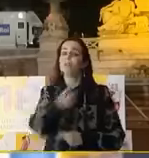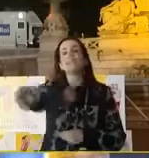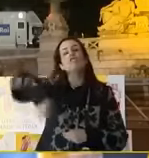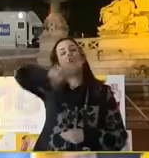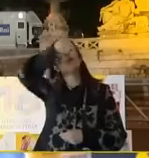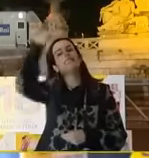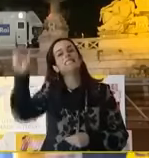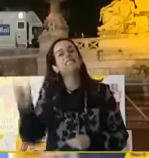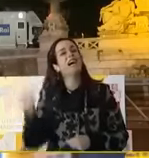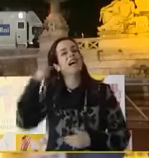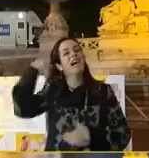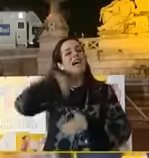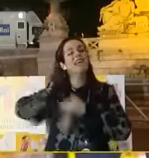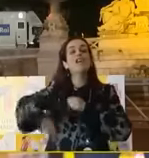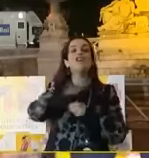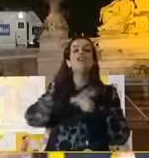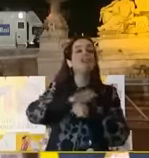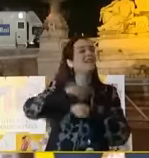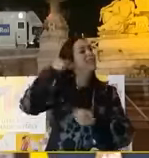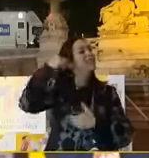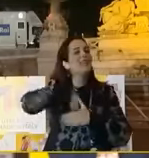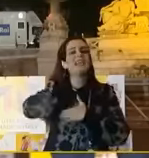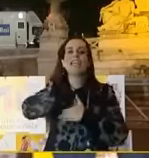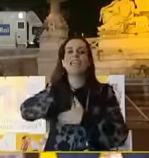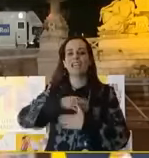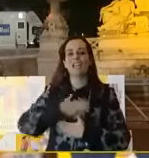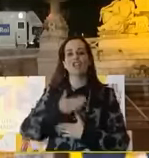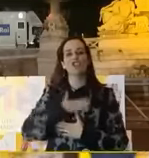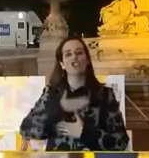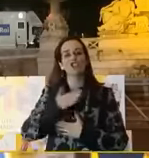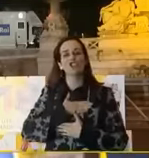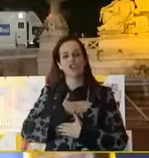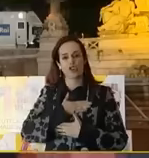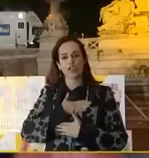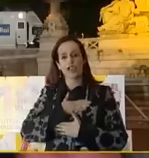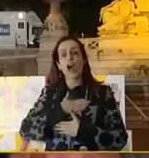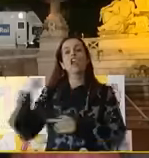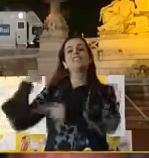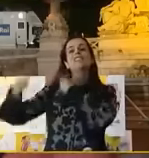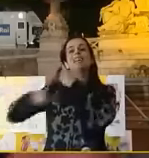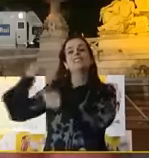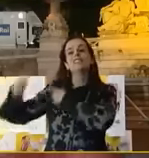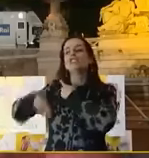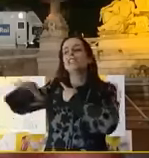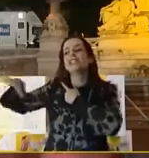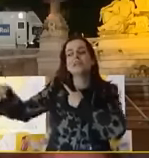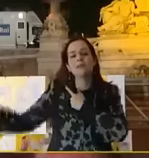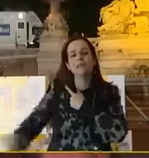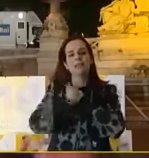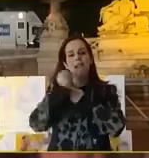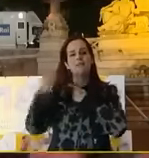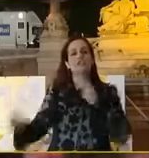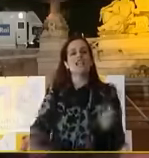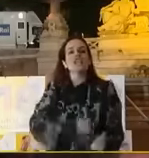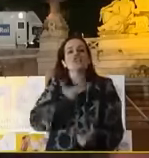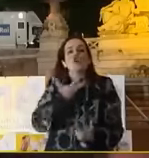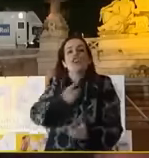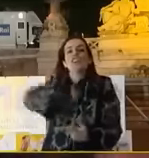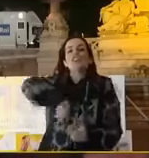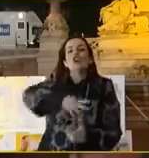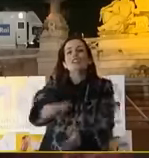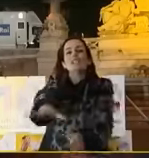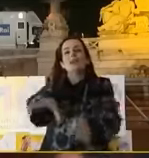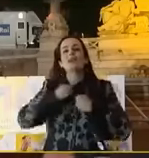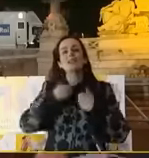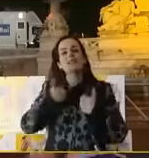la famiglia ce l'abbiamo dentro. Riappropriamoci delle nostre tradizioni e delle nostre gioie, non finte,